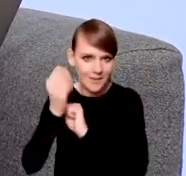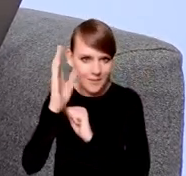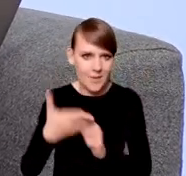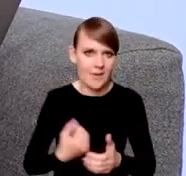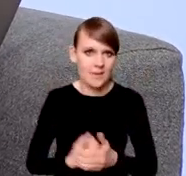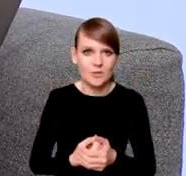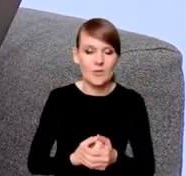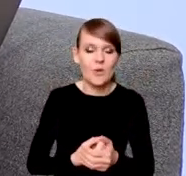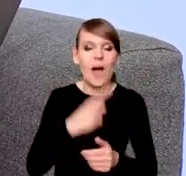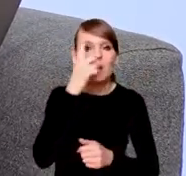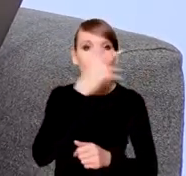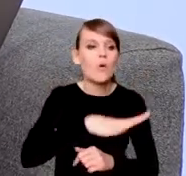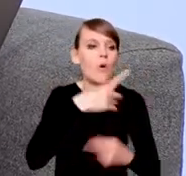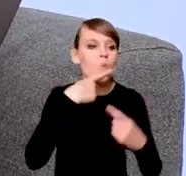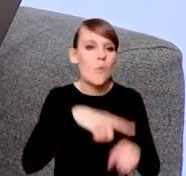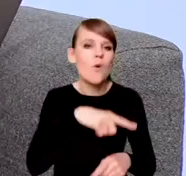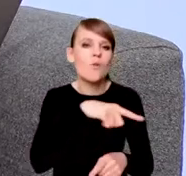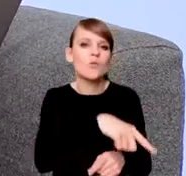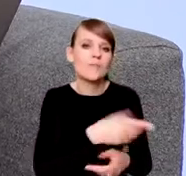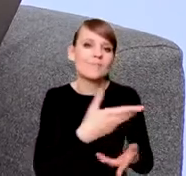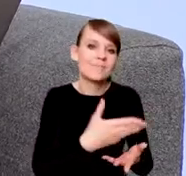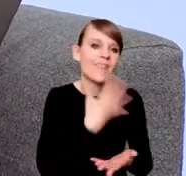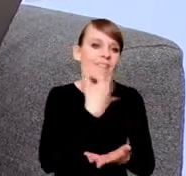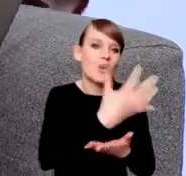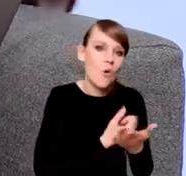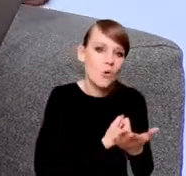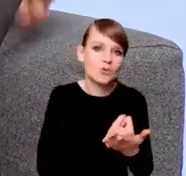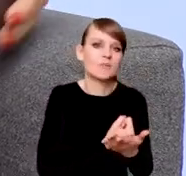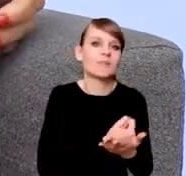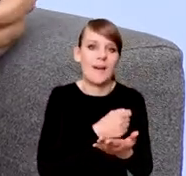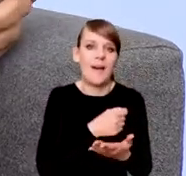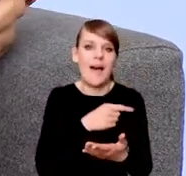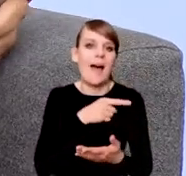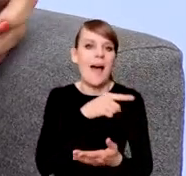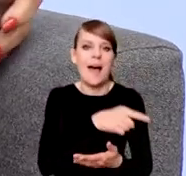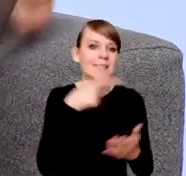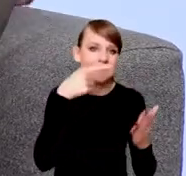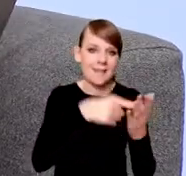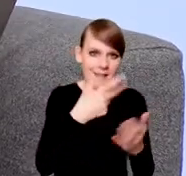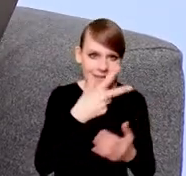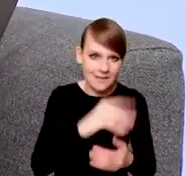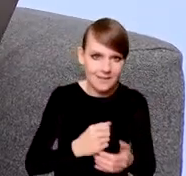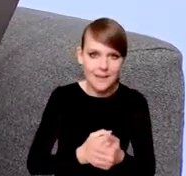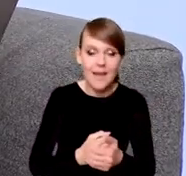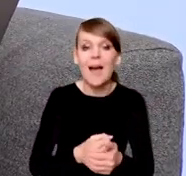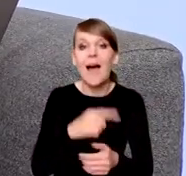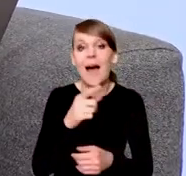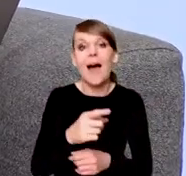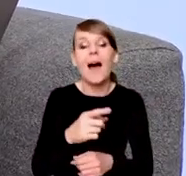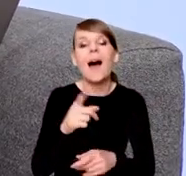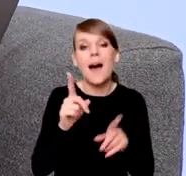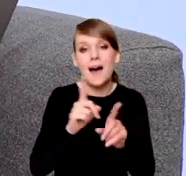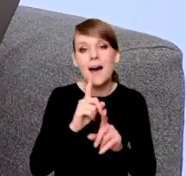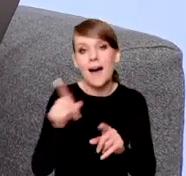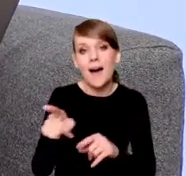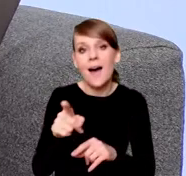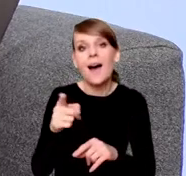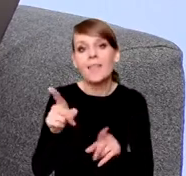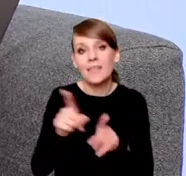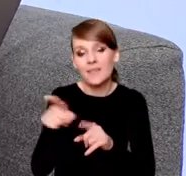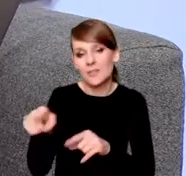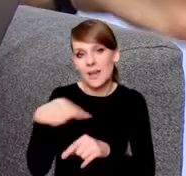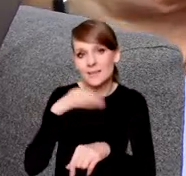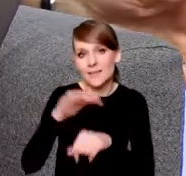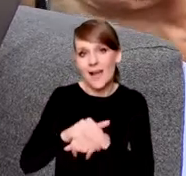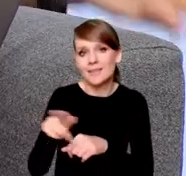odpowiedzialność jest tylko narzędziem. Natomiast rzeczywiście w tym wyzwaniu drugim się zgadzam, jak to zrobić w praktyce,